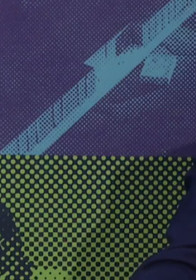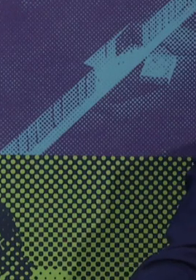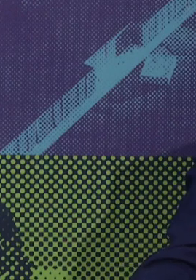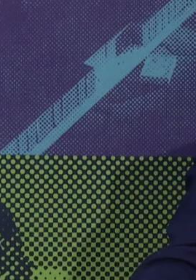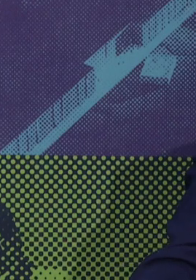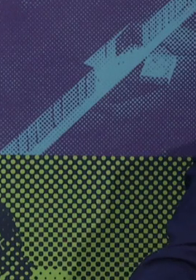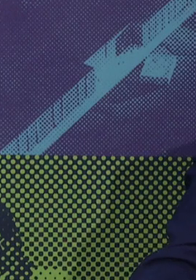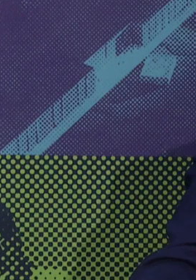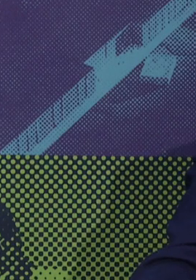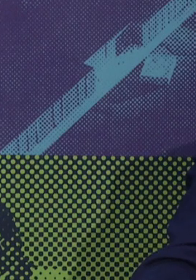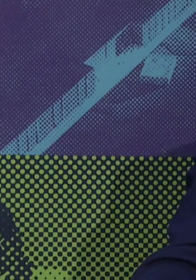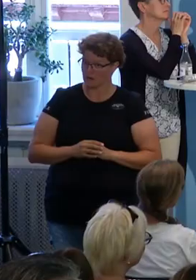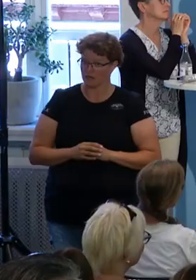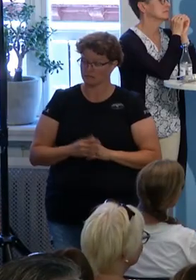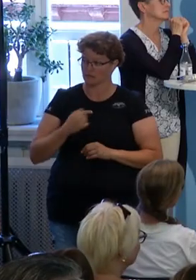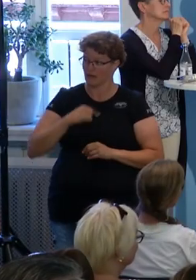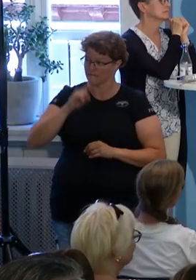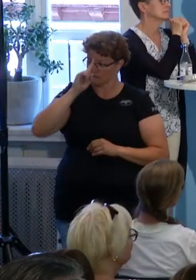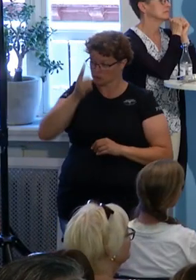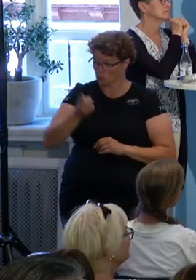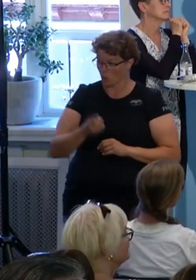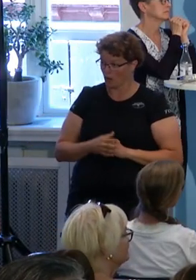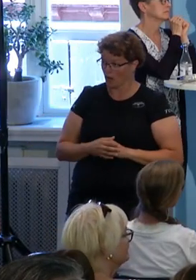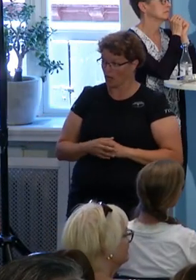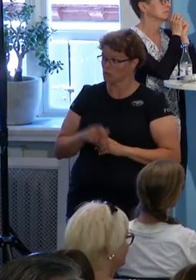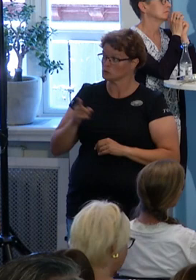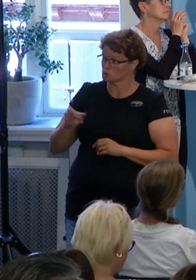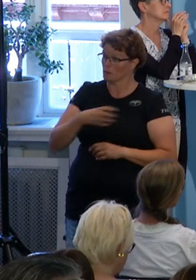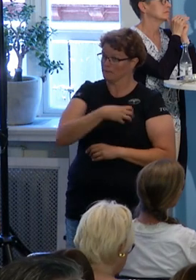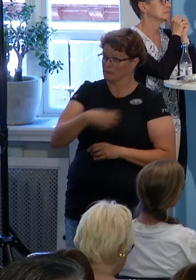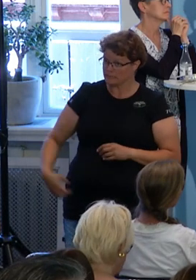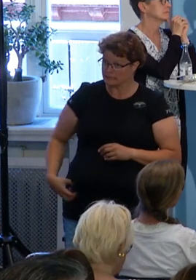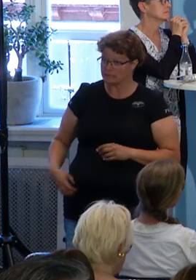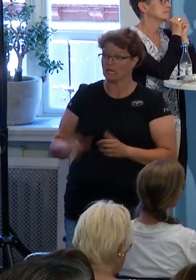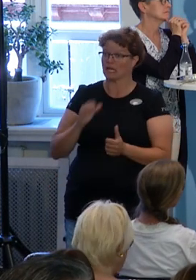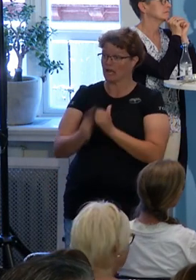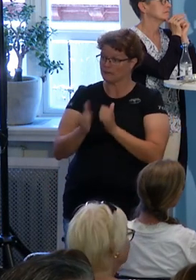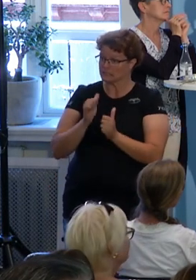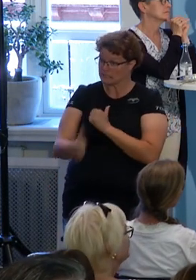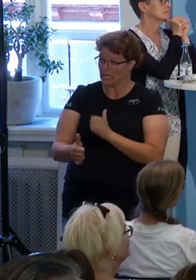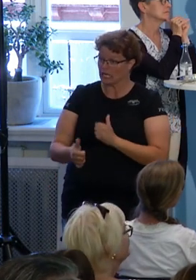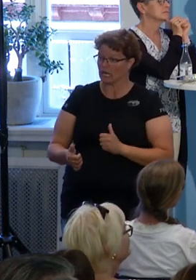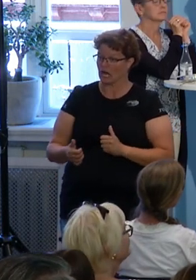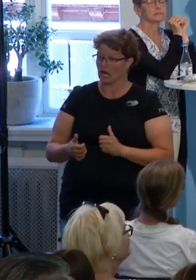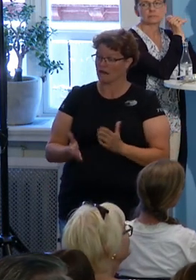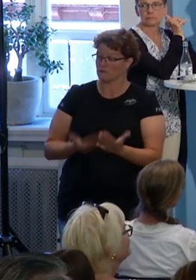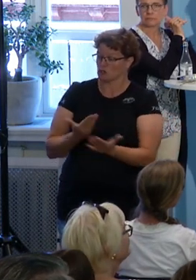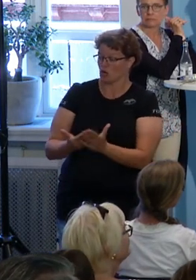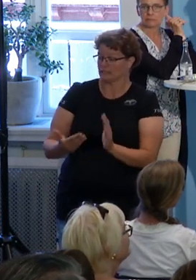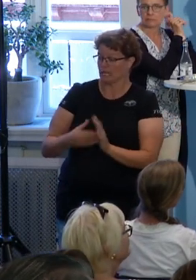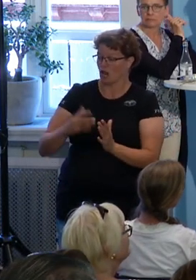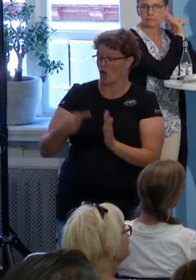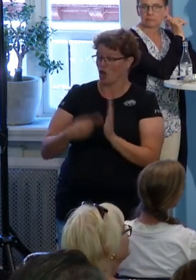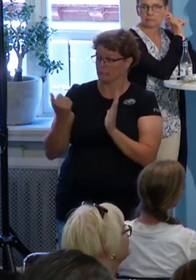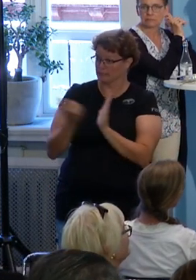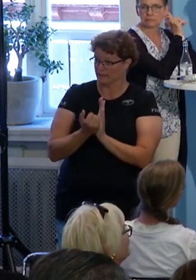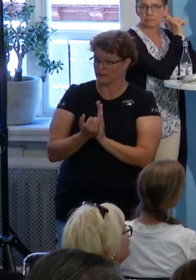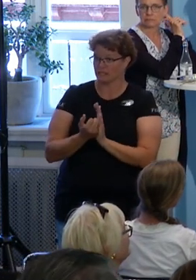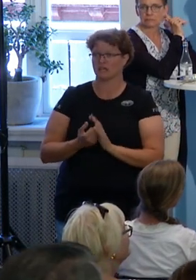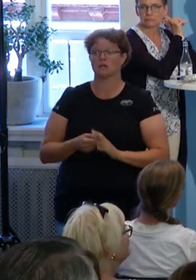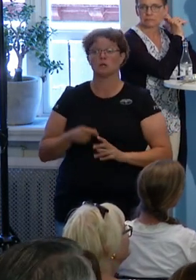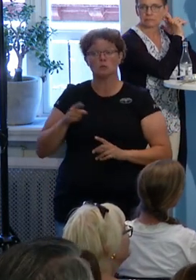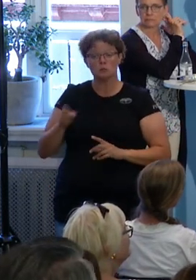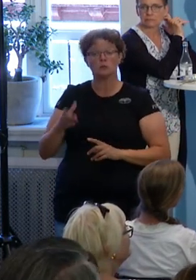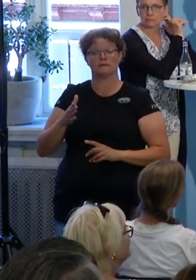dem. Och jag förstår att du som minister och representant för förslagen till lagstiftning